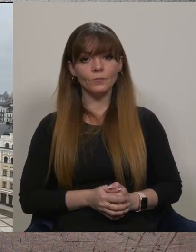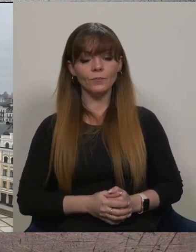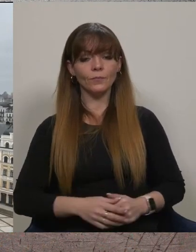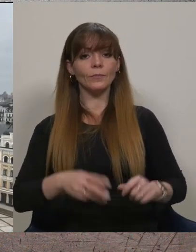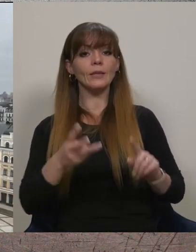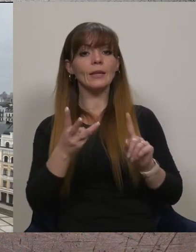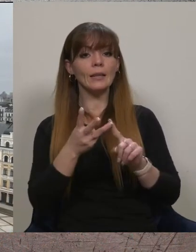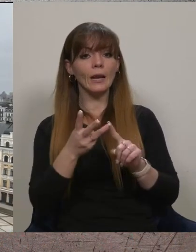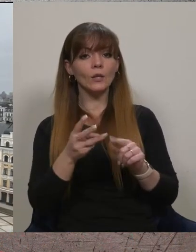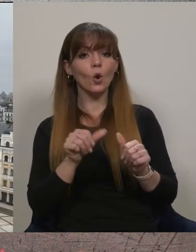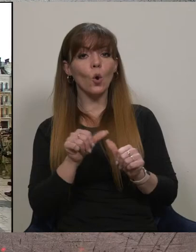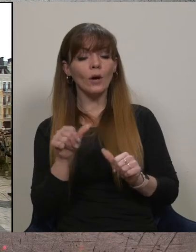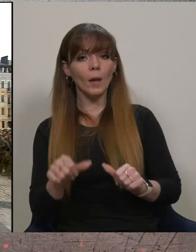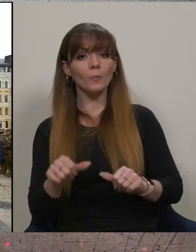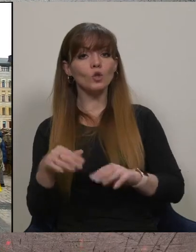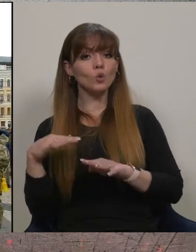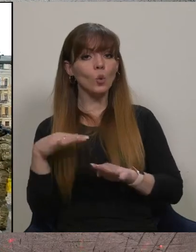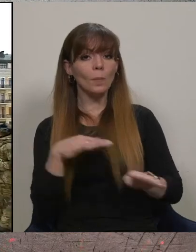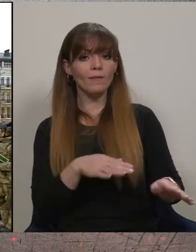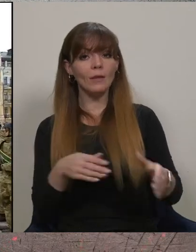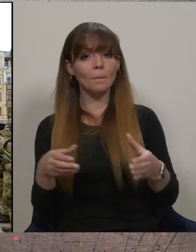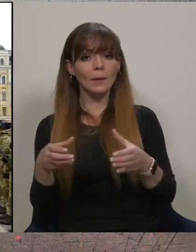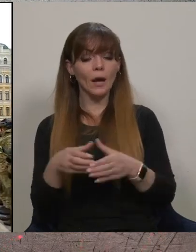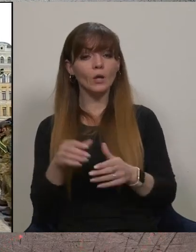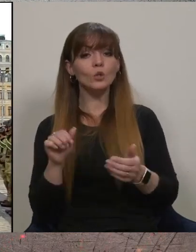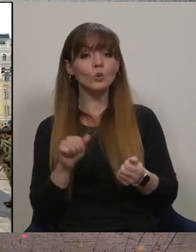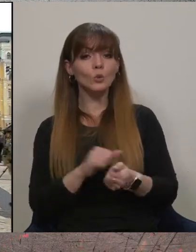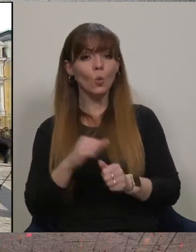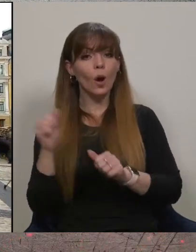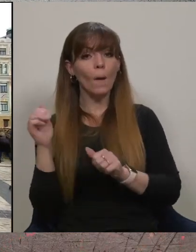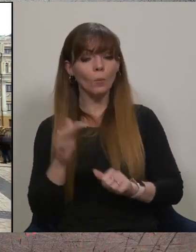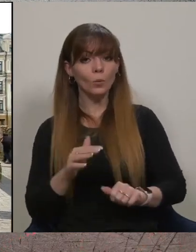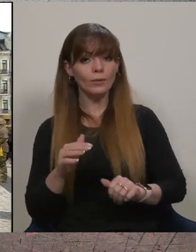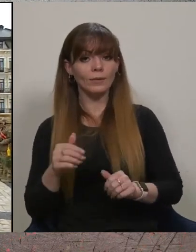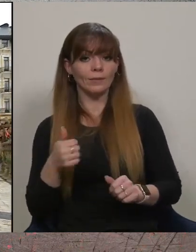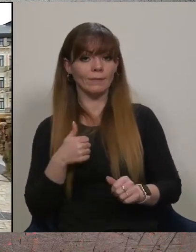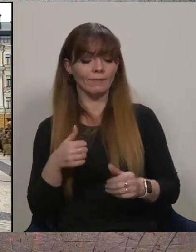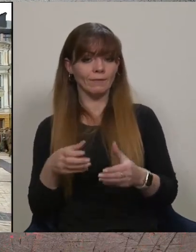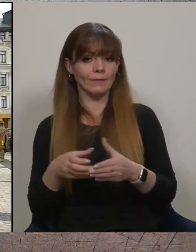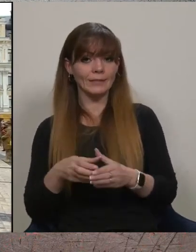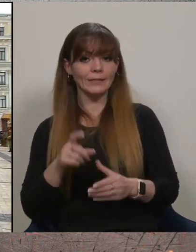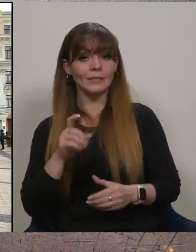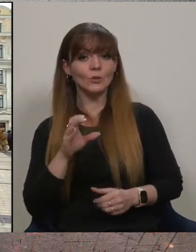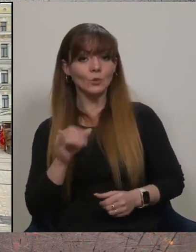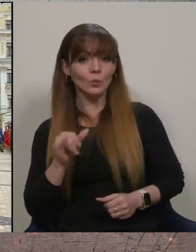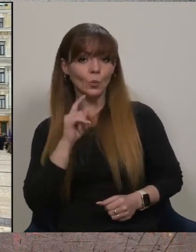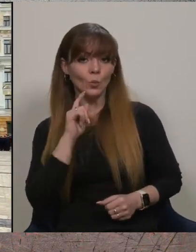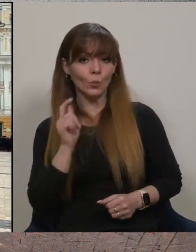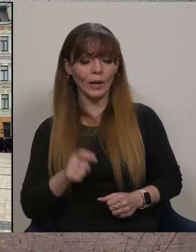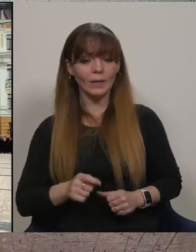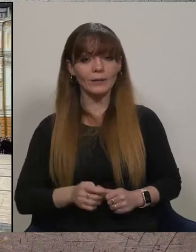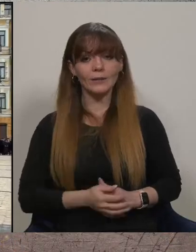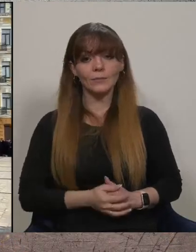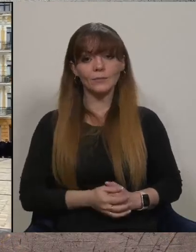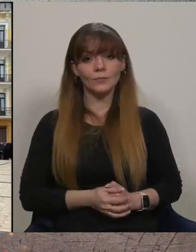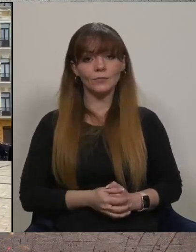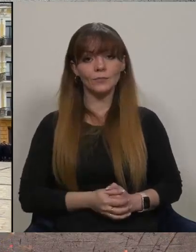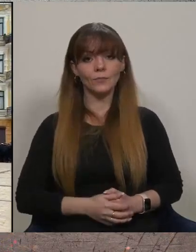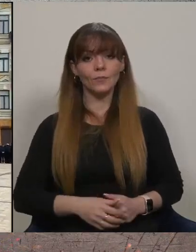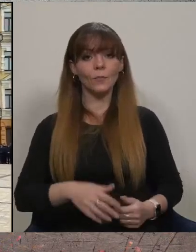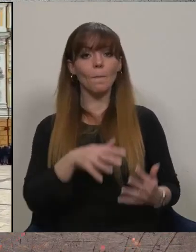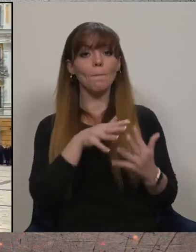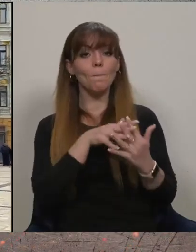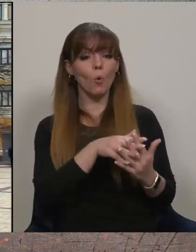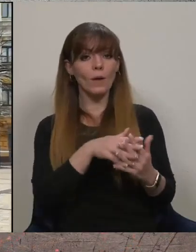Третій окремій штурмовій бригаді сухопутних військ Збройних сил України. Бойовий